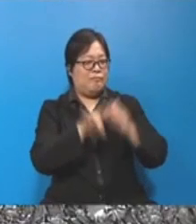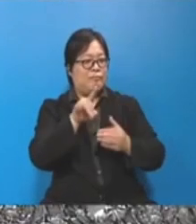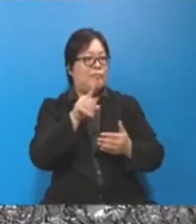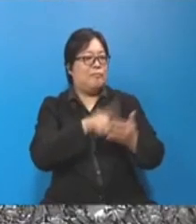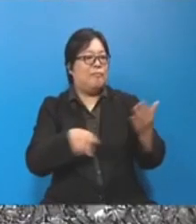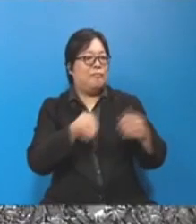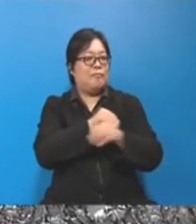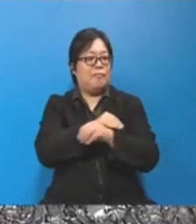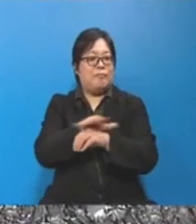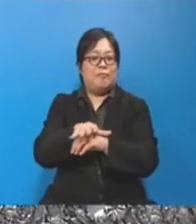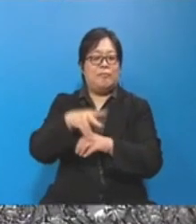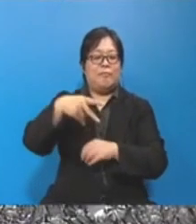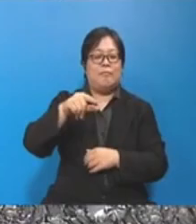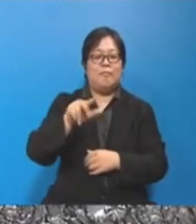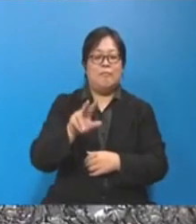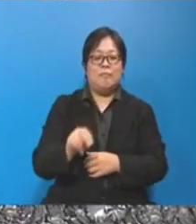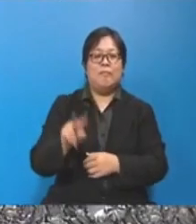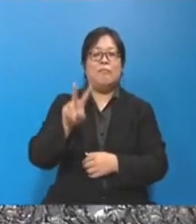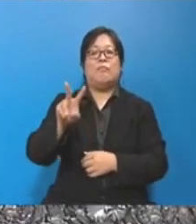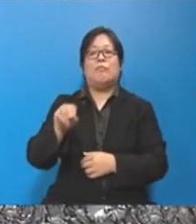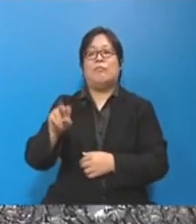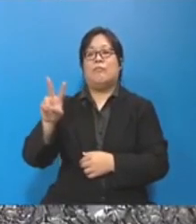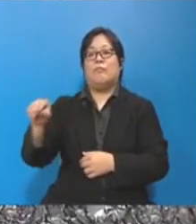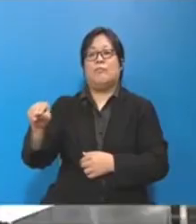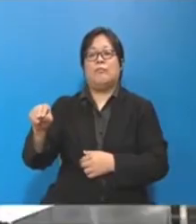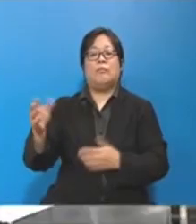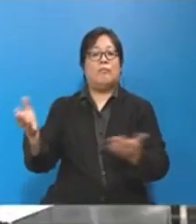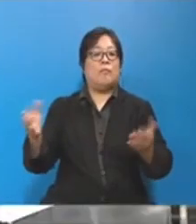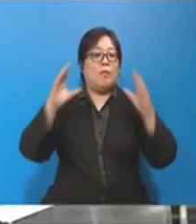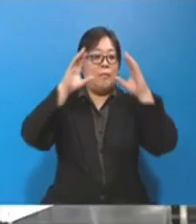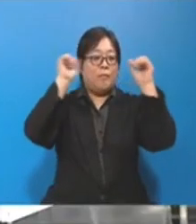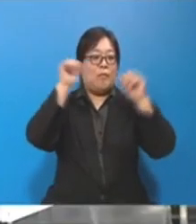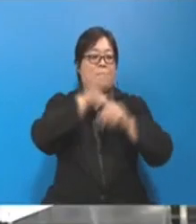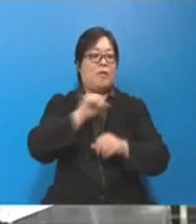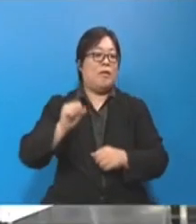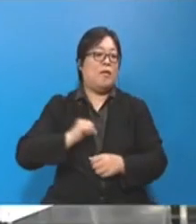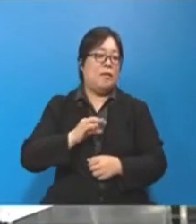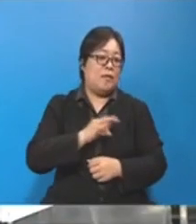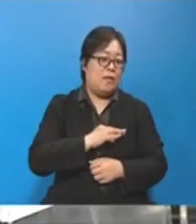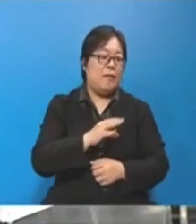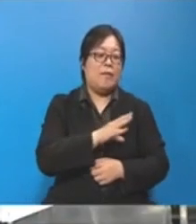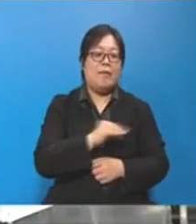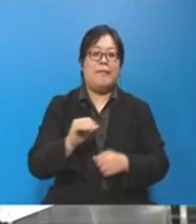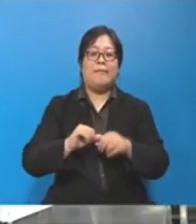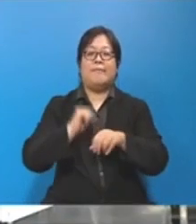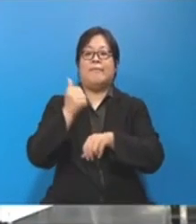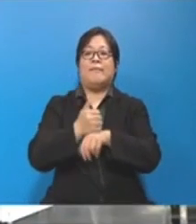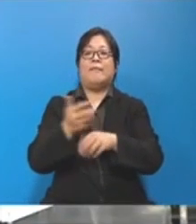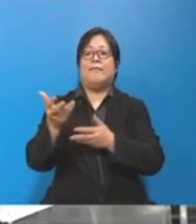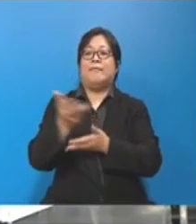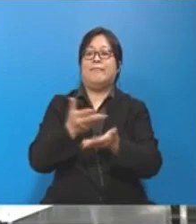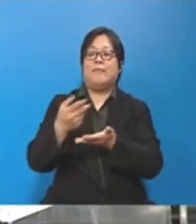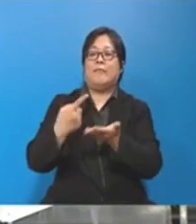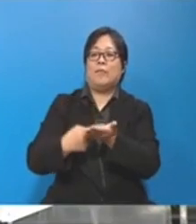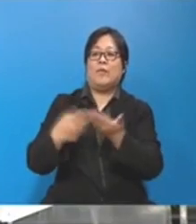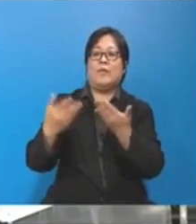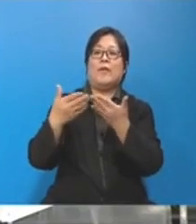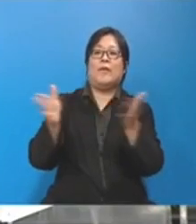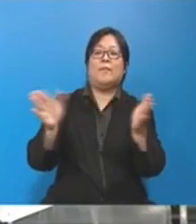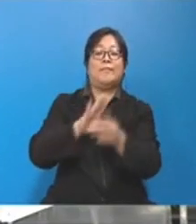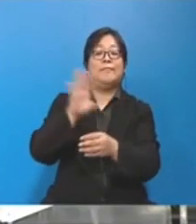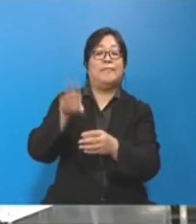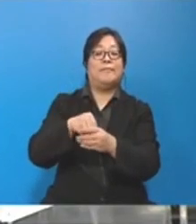kesan langsung BJM 2020 kepada majikan dan juga pekerja seterusnya mengadakan sesi runningan awam